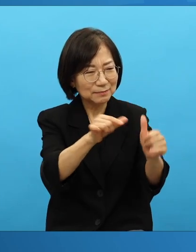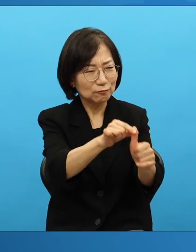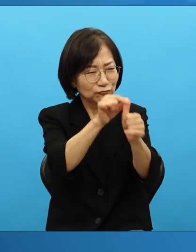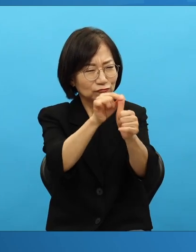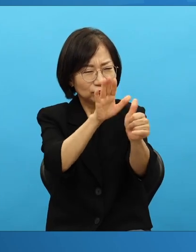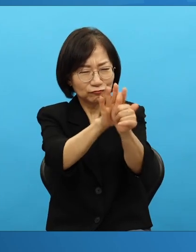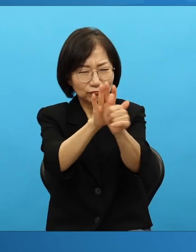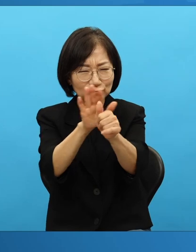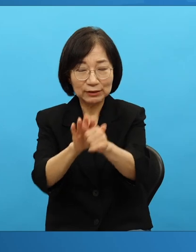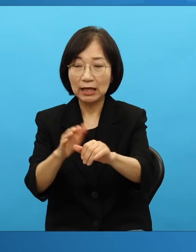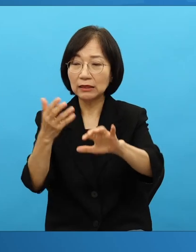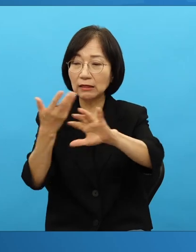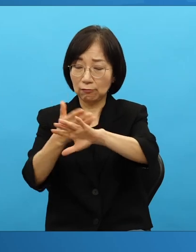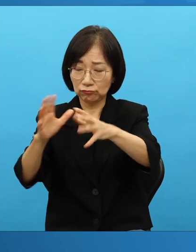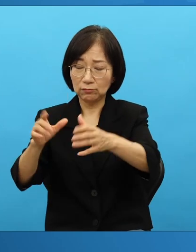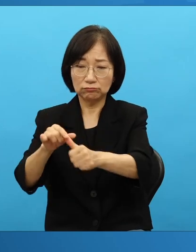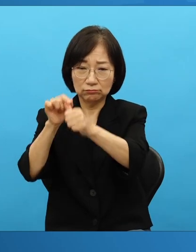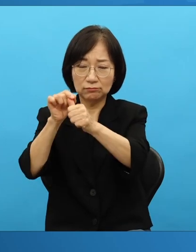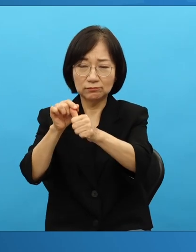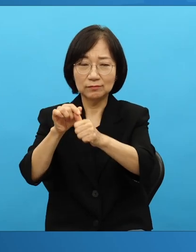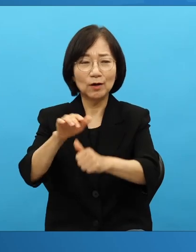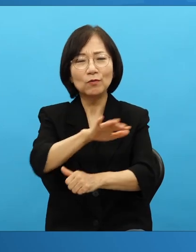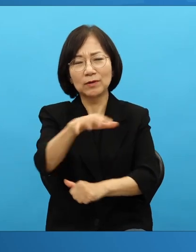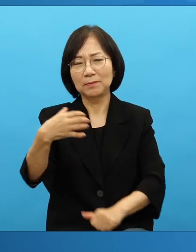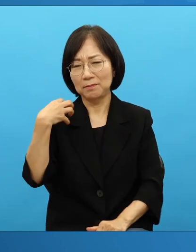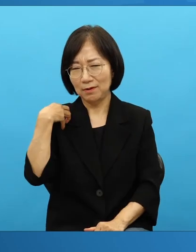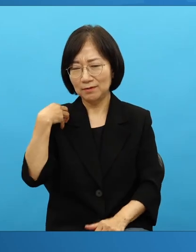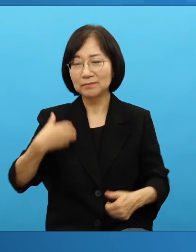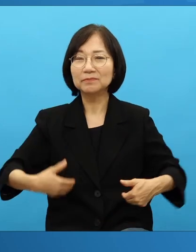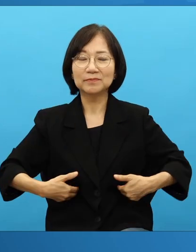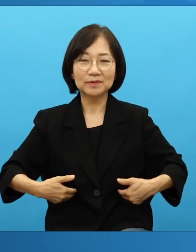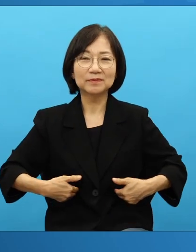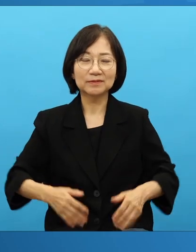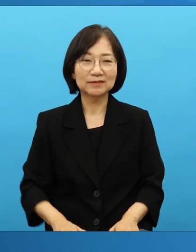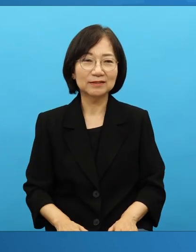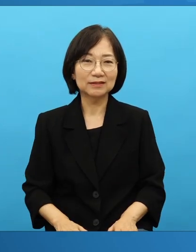我们得去救人救活国家，对不对？ 지금 전 세계가 지금 거의 절반은 죽어가고 있습니다.